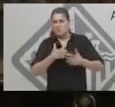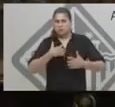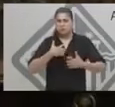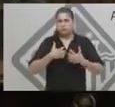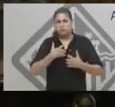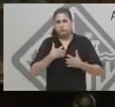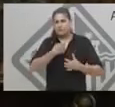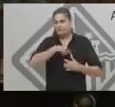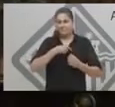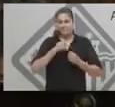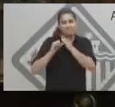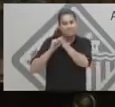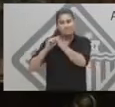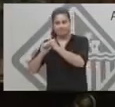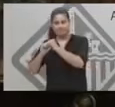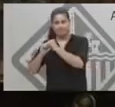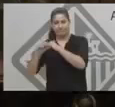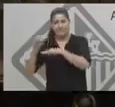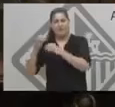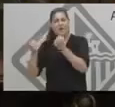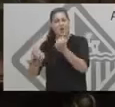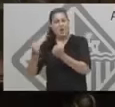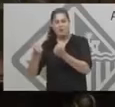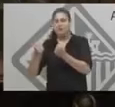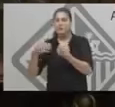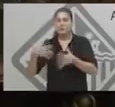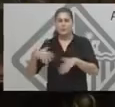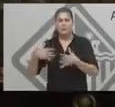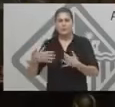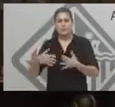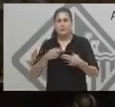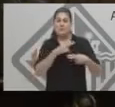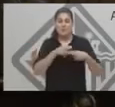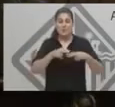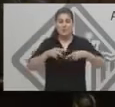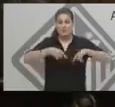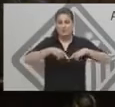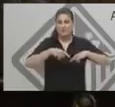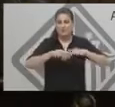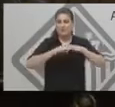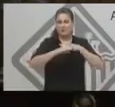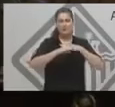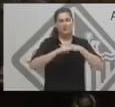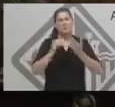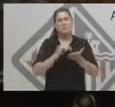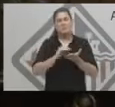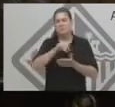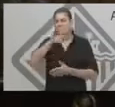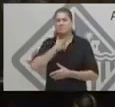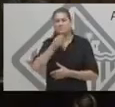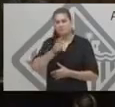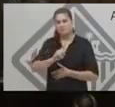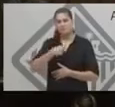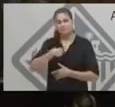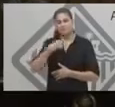l'addicció que tenim com a ciutat en el cotxe és molt important i que les polítiques de mobilitat sostenible sempre tenen contestació. I aquí vull